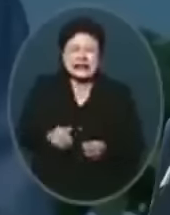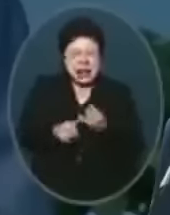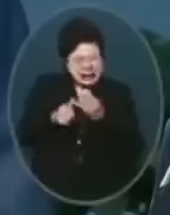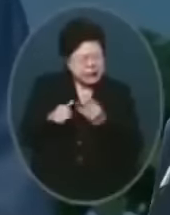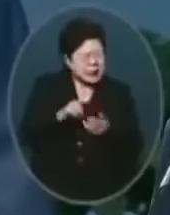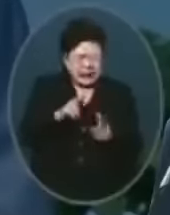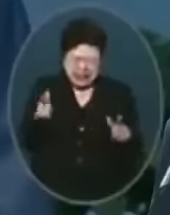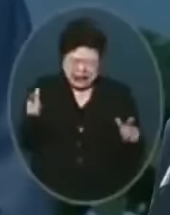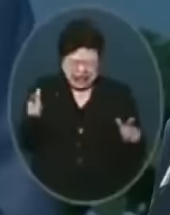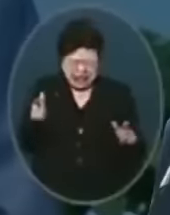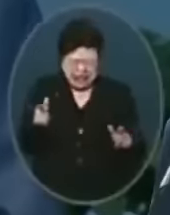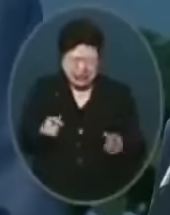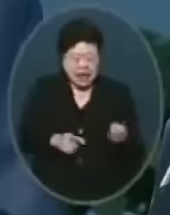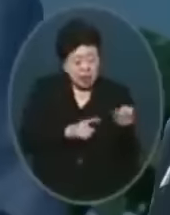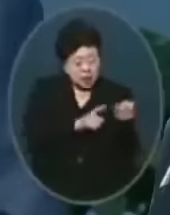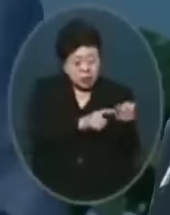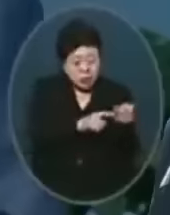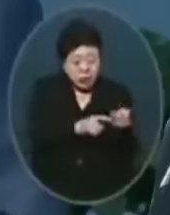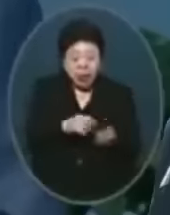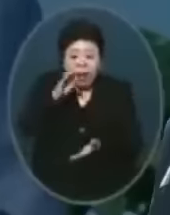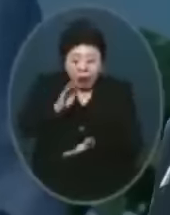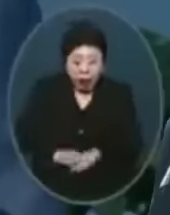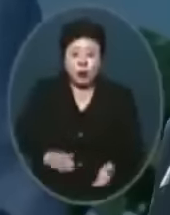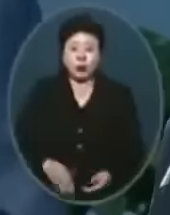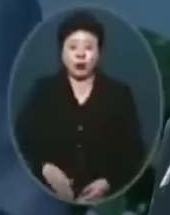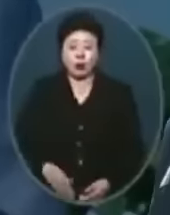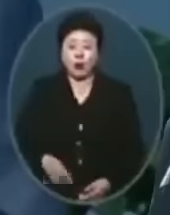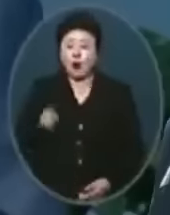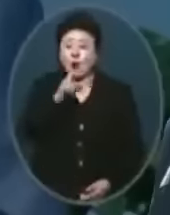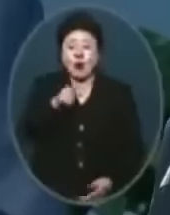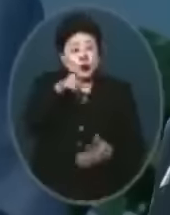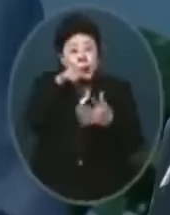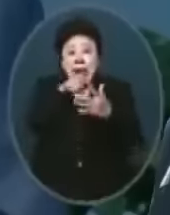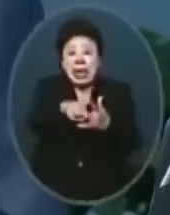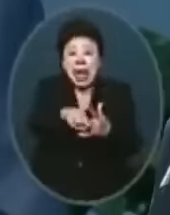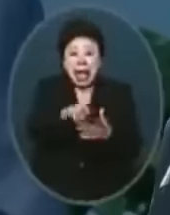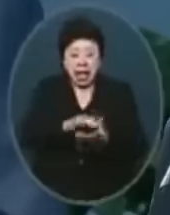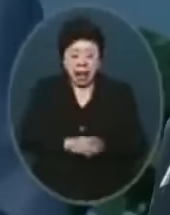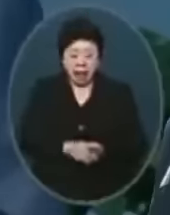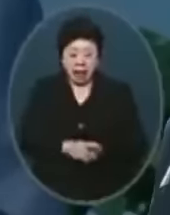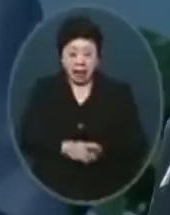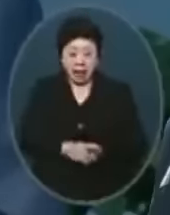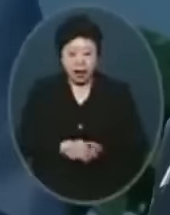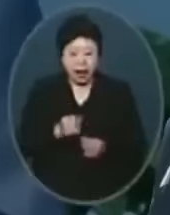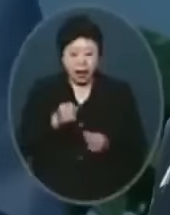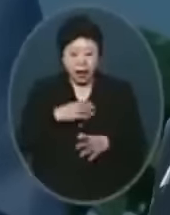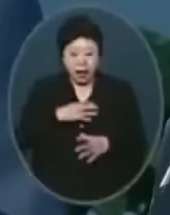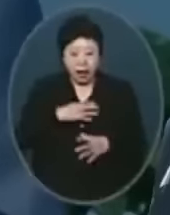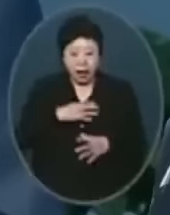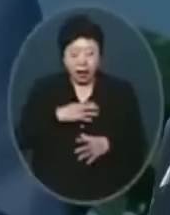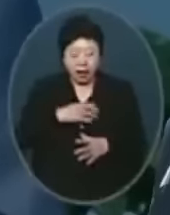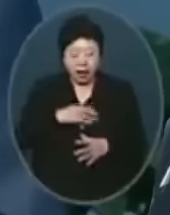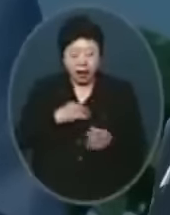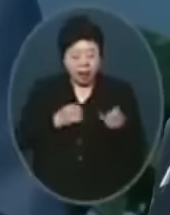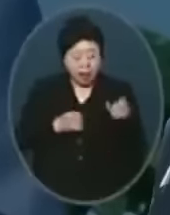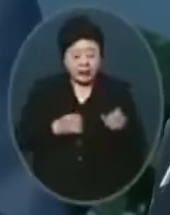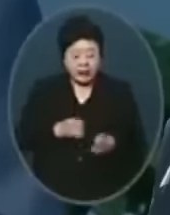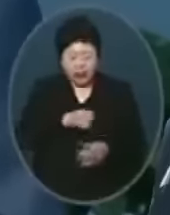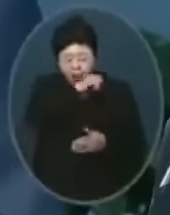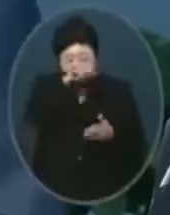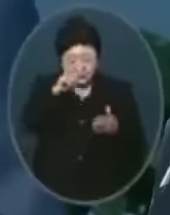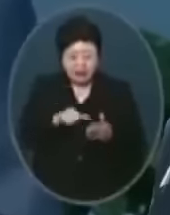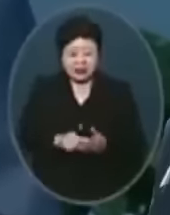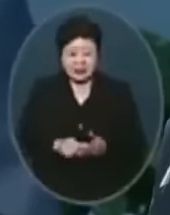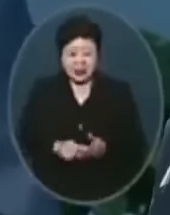아니요. 여자가 와유 웃음네. 어떻게 내 생애를 그렇게